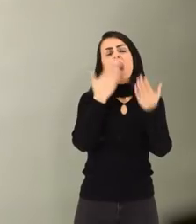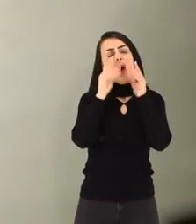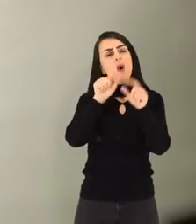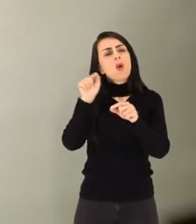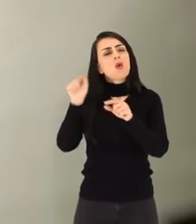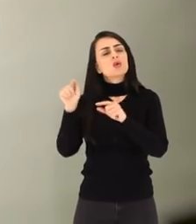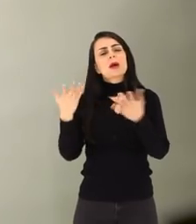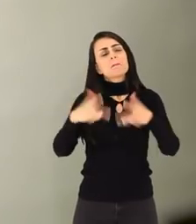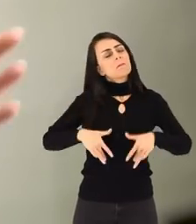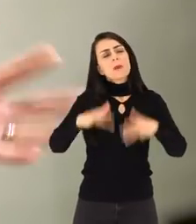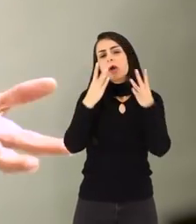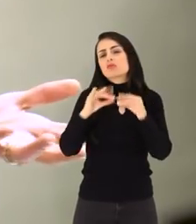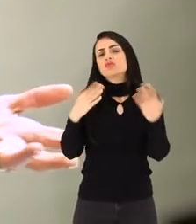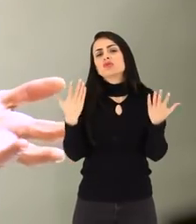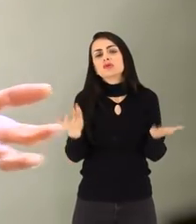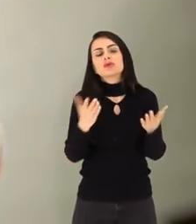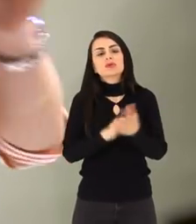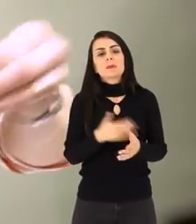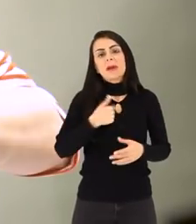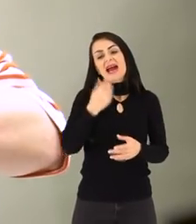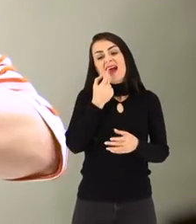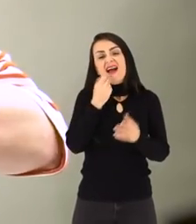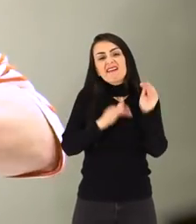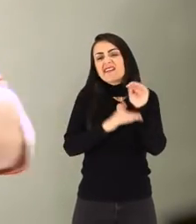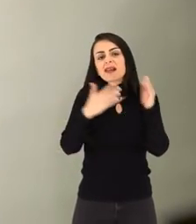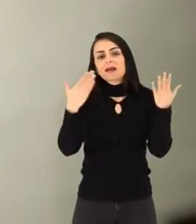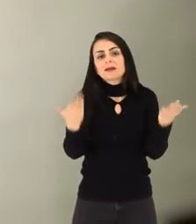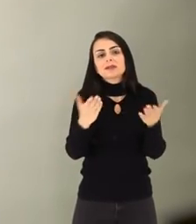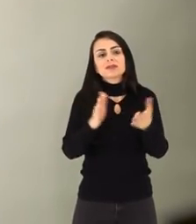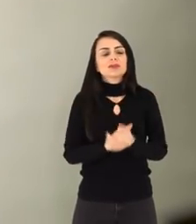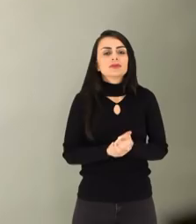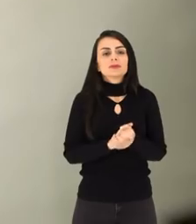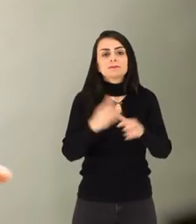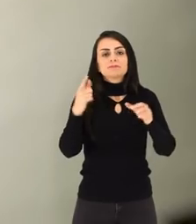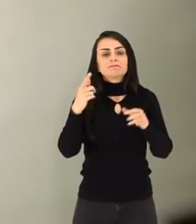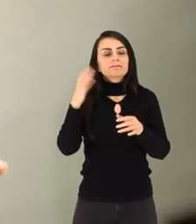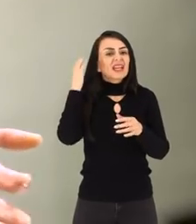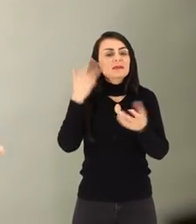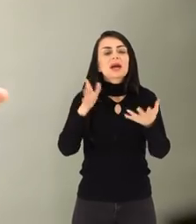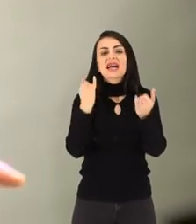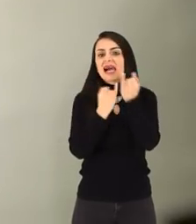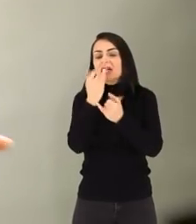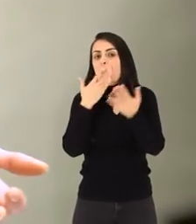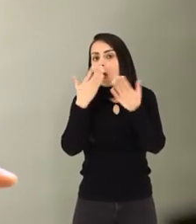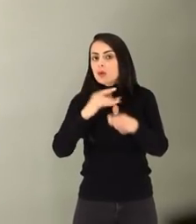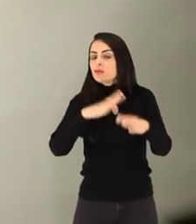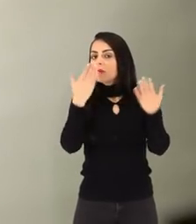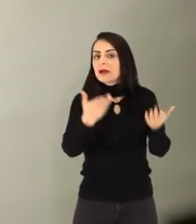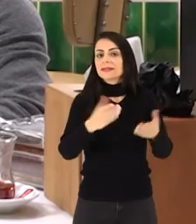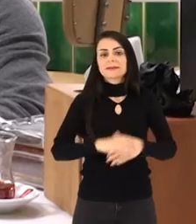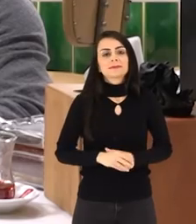de arkadaşlarım orada da vardı. Ankaralıyız zaten. Ya Bilkent, evet, ya dil tarih yani. Hacettepe kardeş okuldu biliyorsun bir dönem, evet, bizler